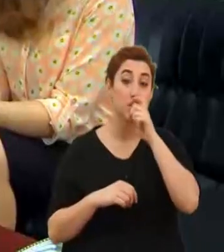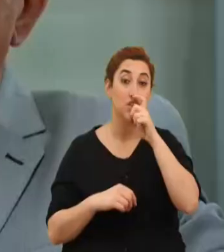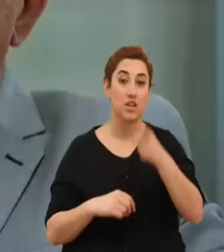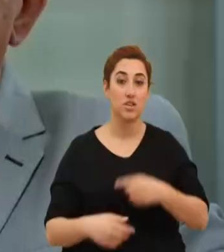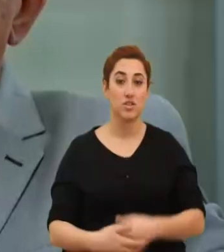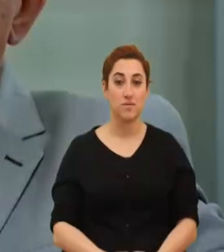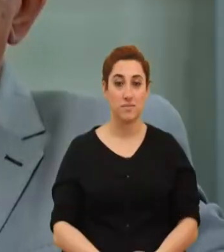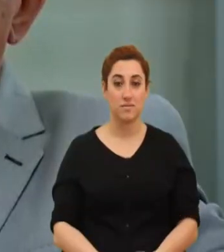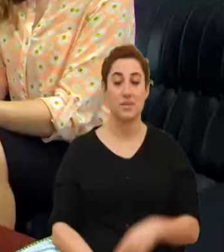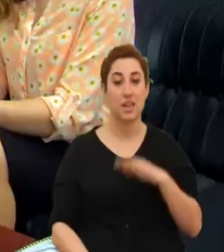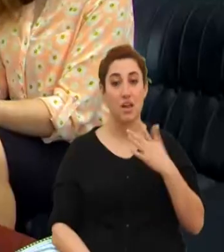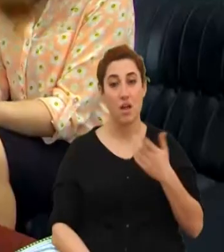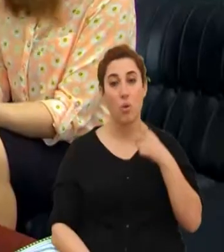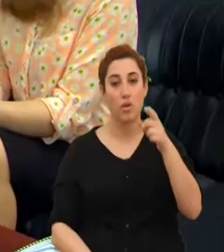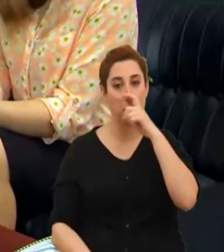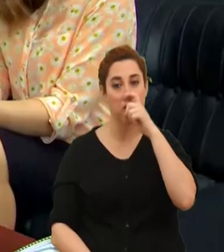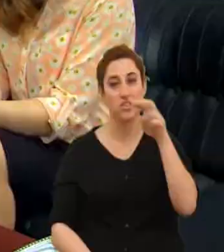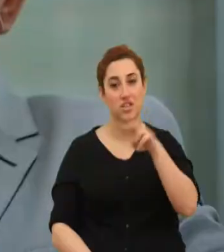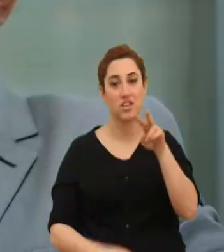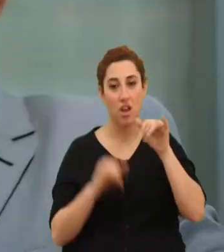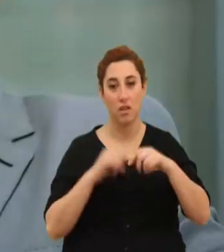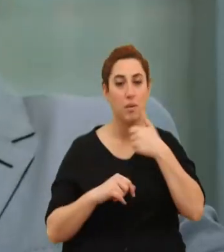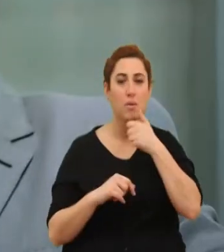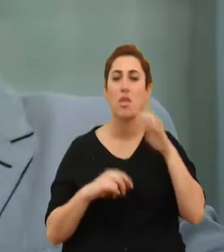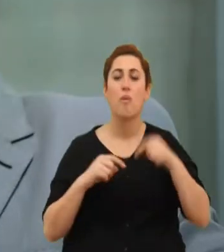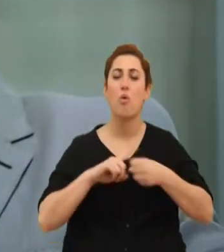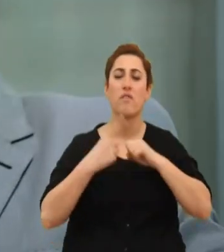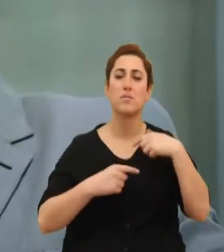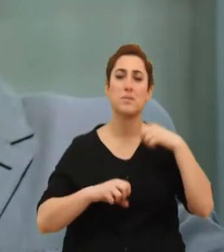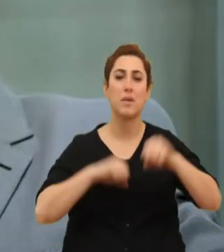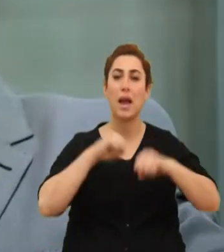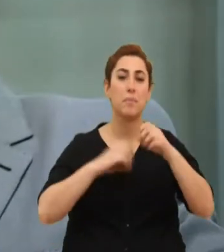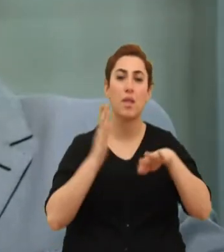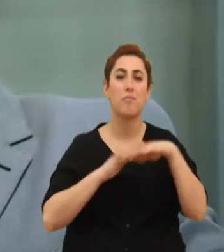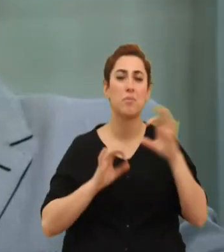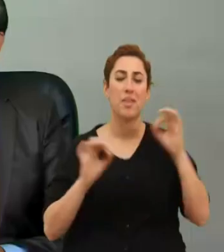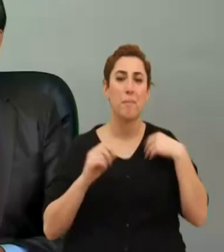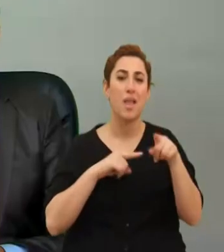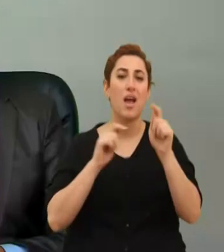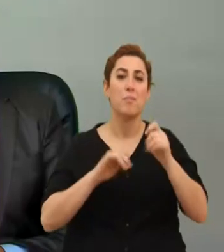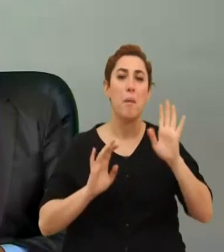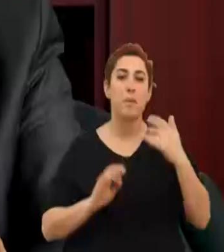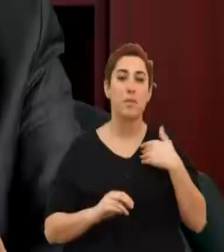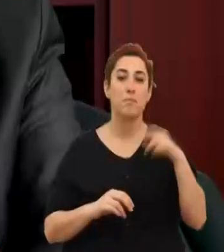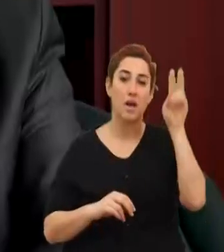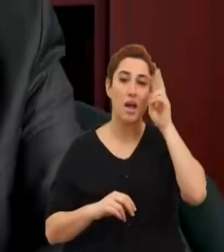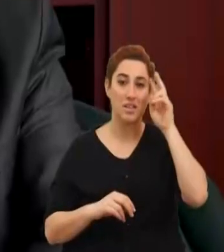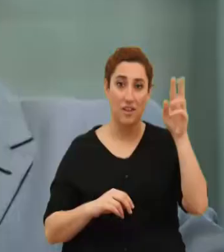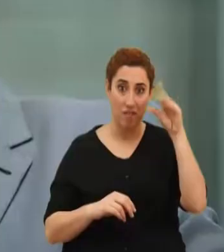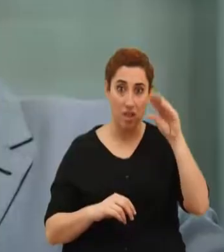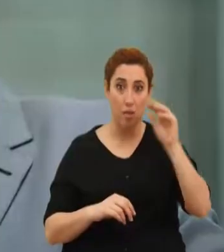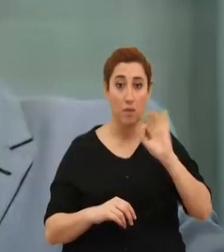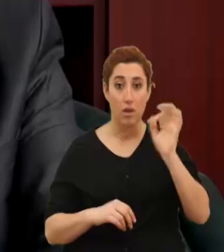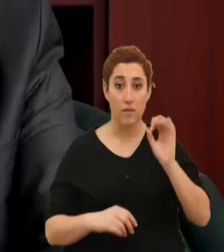Beşiktaş. Yani o da Beşiktaş'tı baba. Ne yaptı bu hafta bizim rakipler? Ben pek bakamadım da. Galatasaray ile Fener